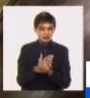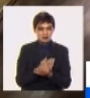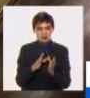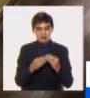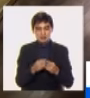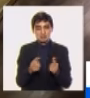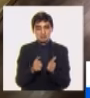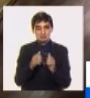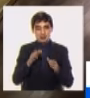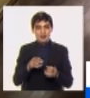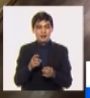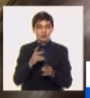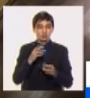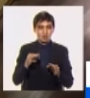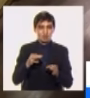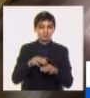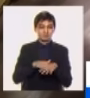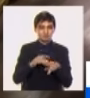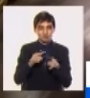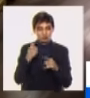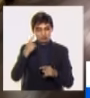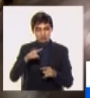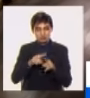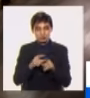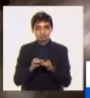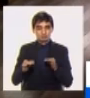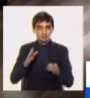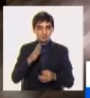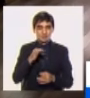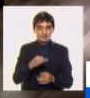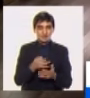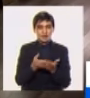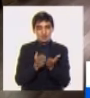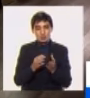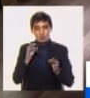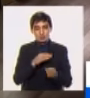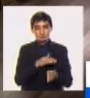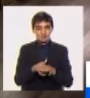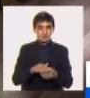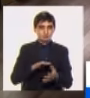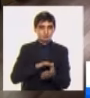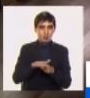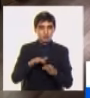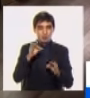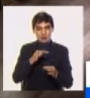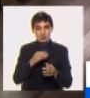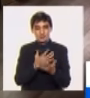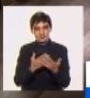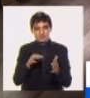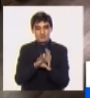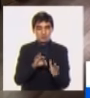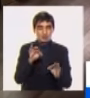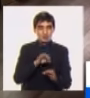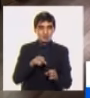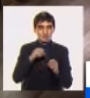всеми любимый ул инклюзив останется теперь пробежаться с тарелка и быстро наполнить ее выбранными лакомствами не получится